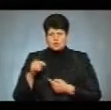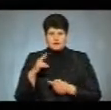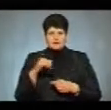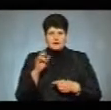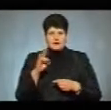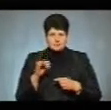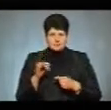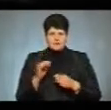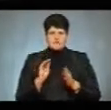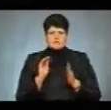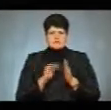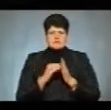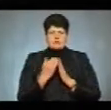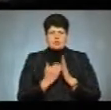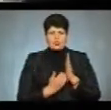протоколи.